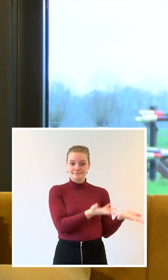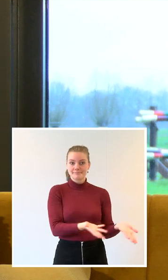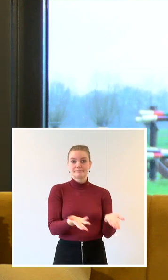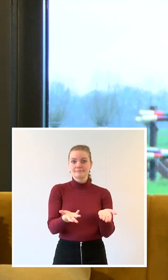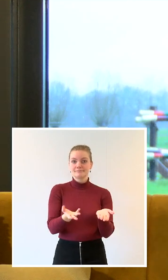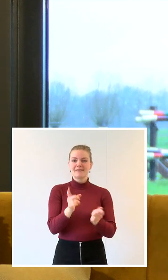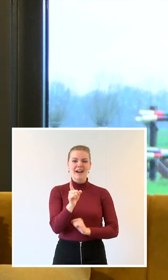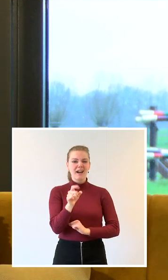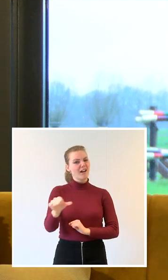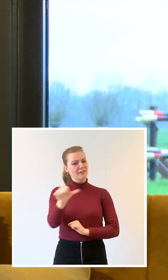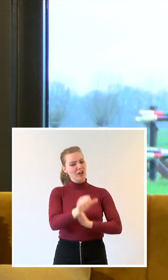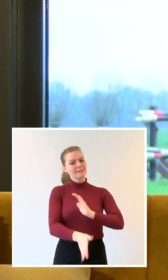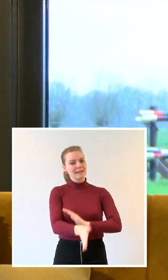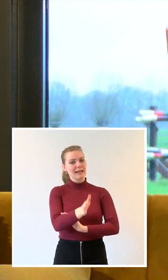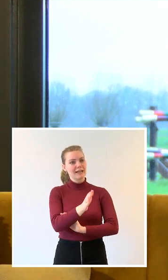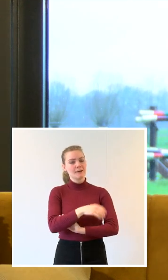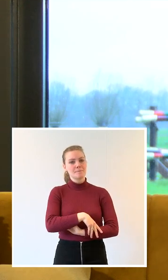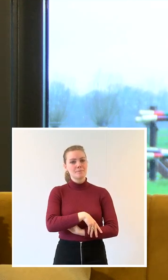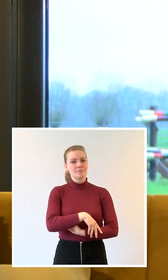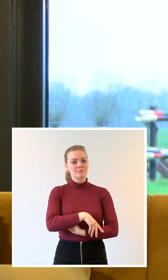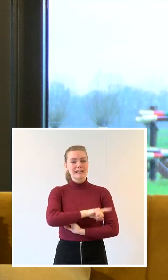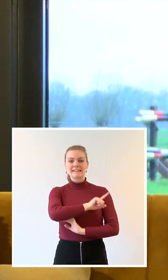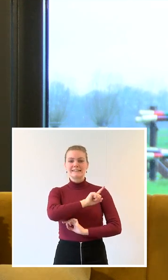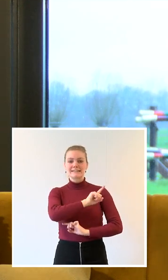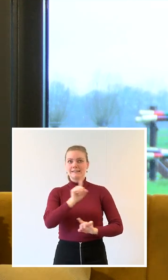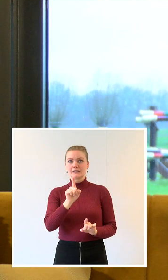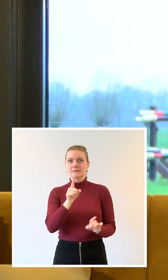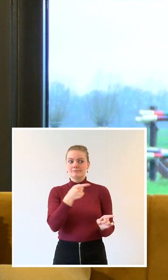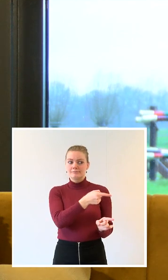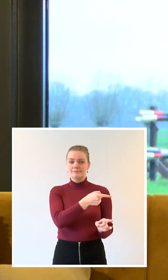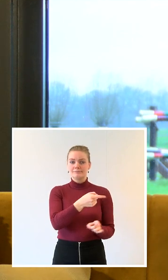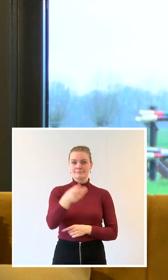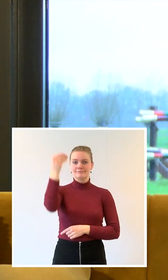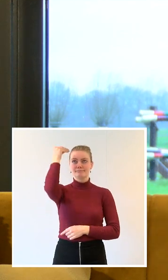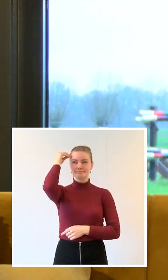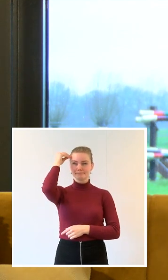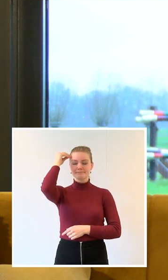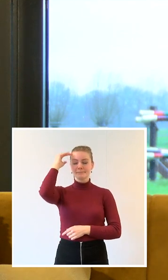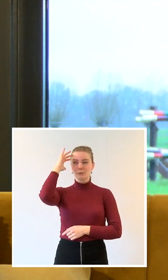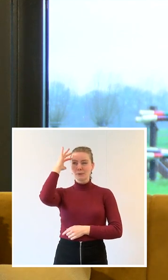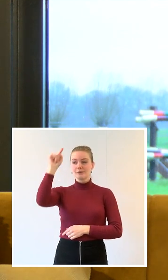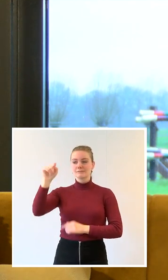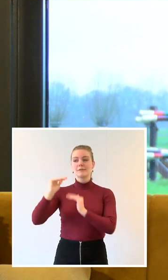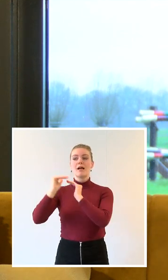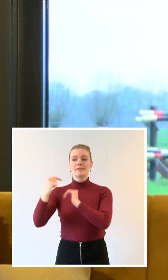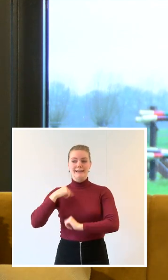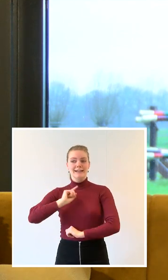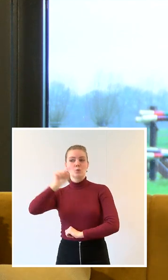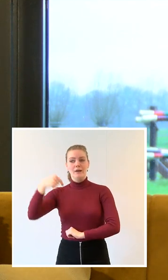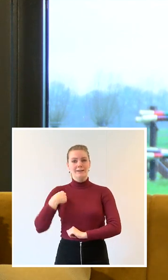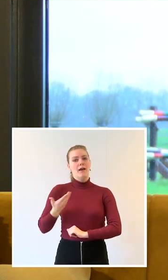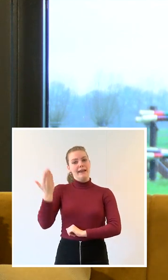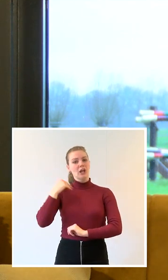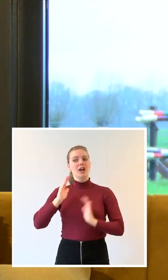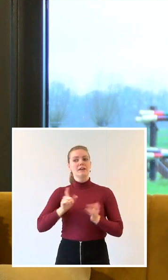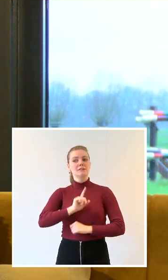vertrek met dat hij in zijn hoofd al heeft, dat hij weet waar hij naartoe gaat, omdat hij daar een keer eerder is geweest. En dat is ook